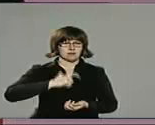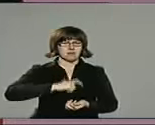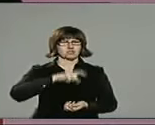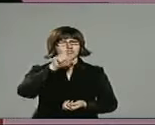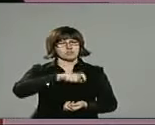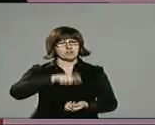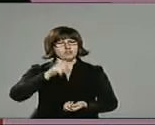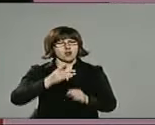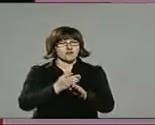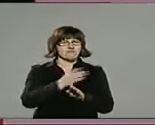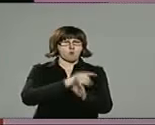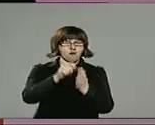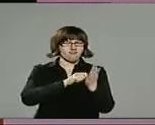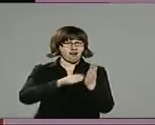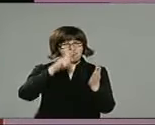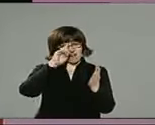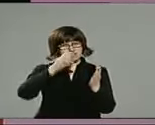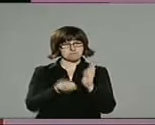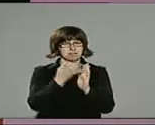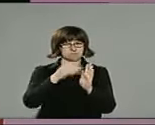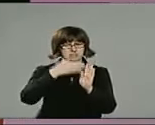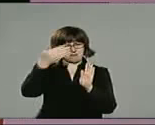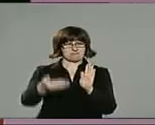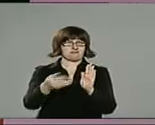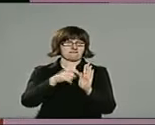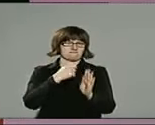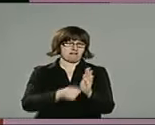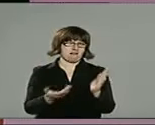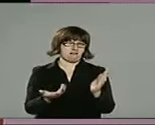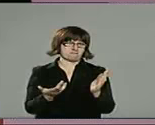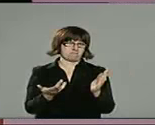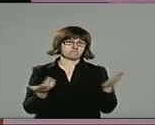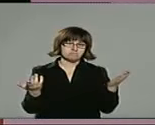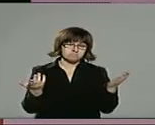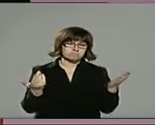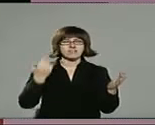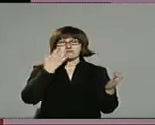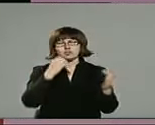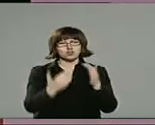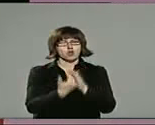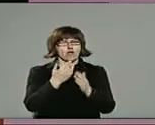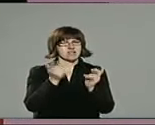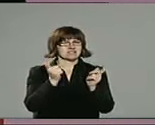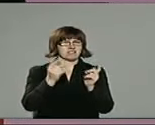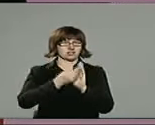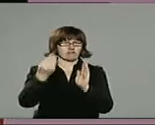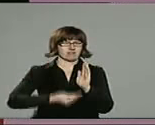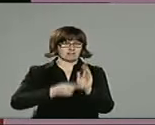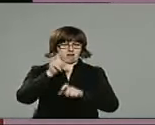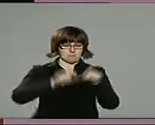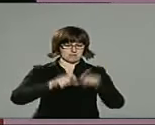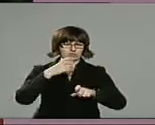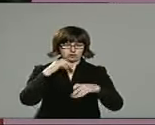Bei uns sollen die Menschen vor der Wahl wissen, was sie danach zu erwarten haben. Wir wollen einen neuen Gesellschaftsvertrag mit den